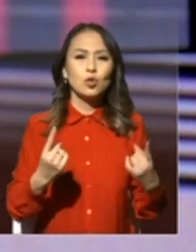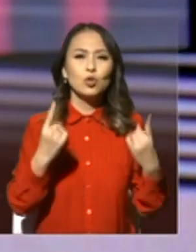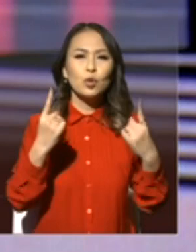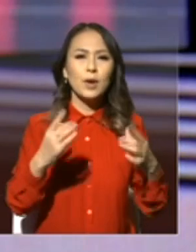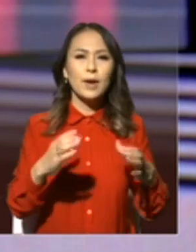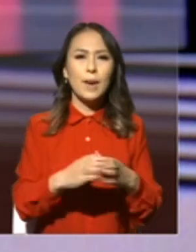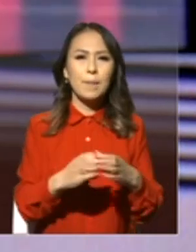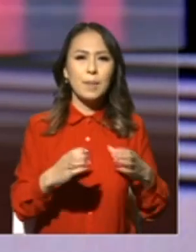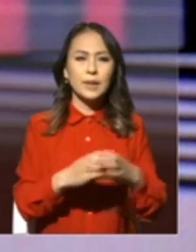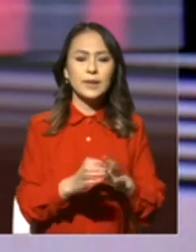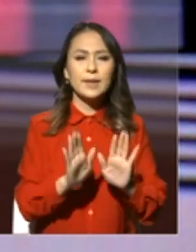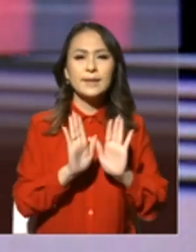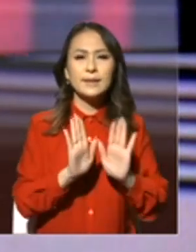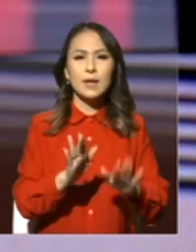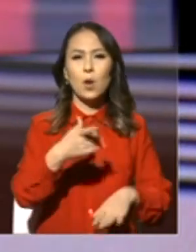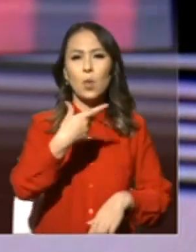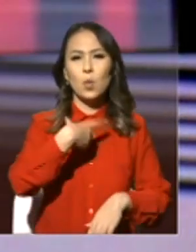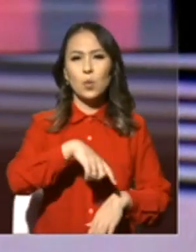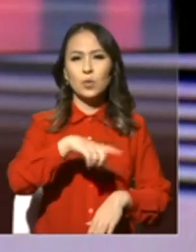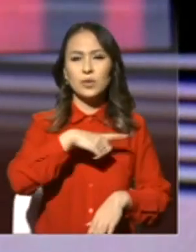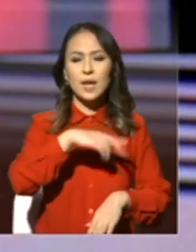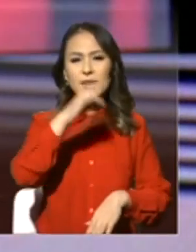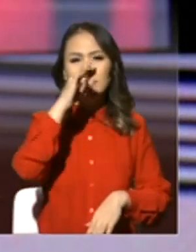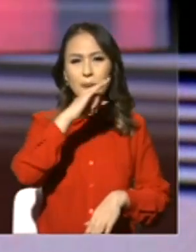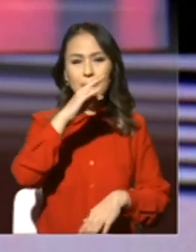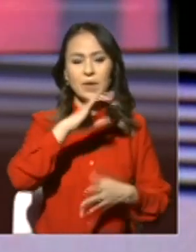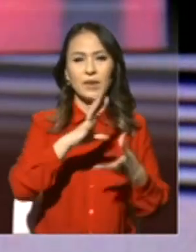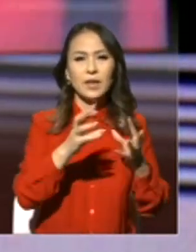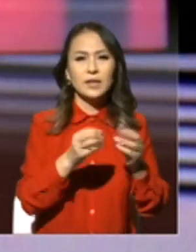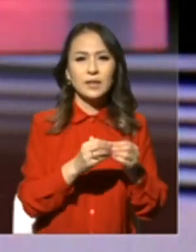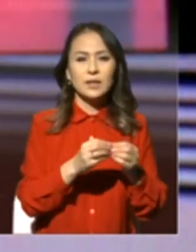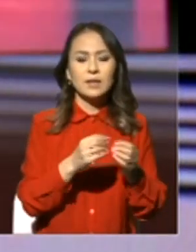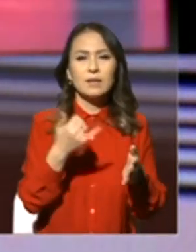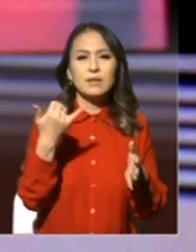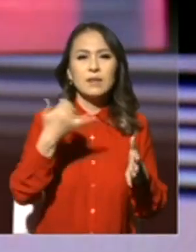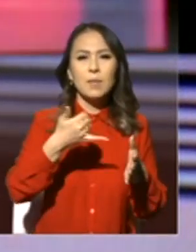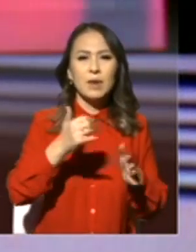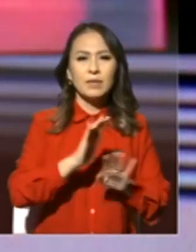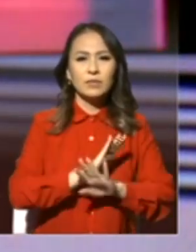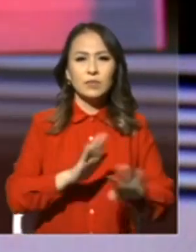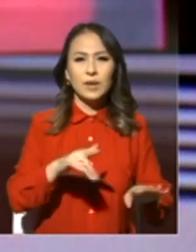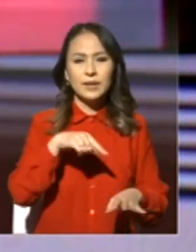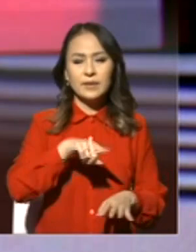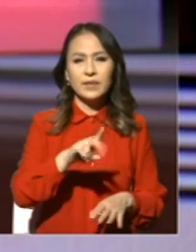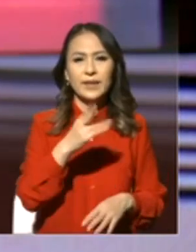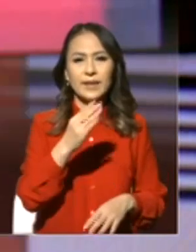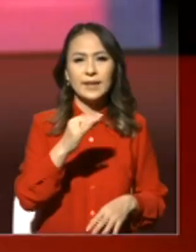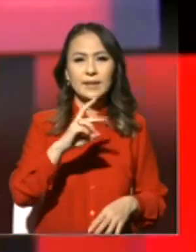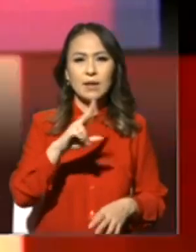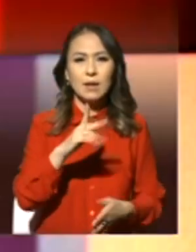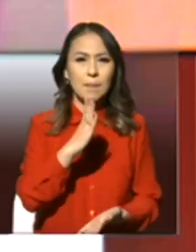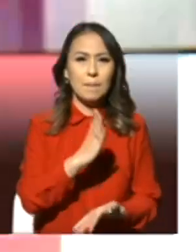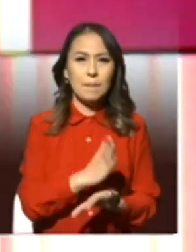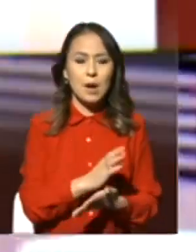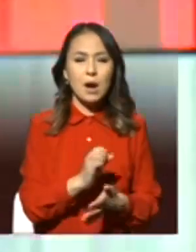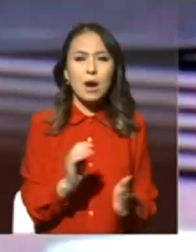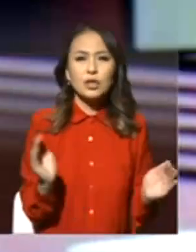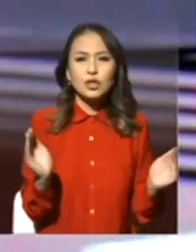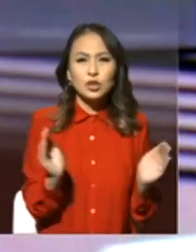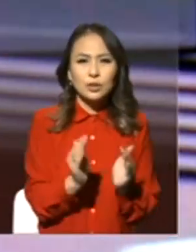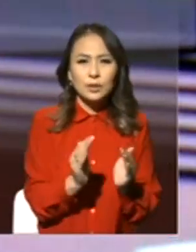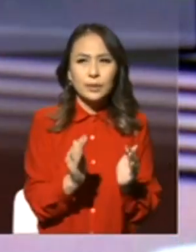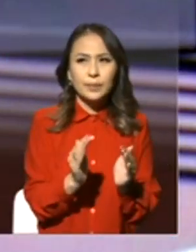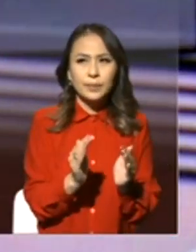компаниялар тек қана өздерінің заправкаларында, сетевой заправкалар бар ғой, сонда ғана дизель отыны бар. Кішігірім